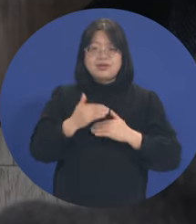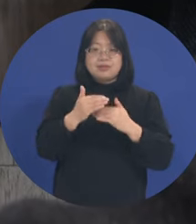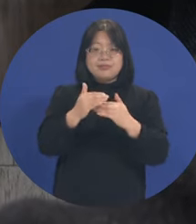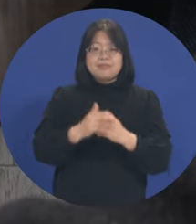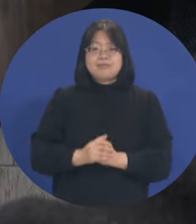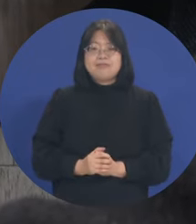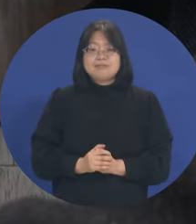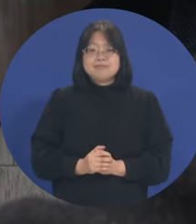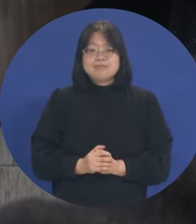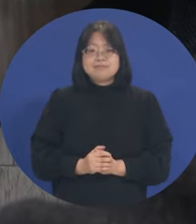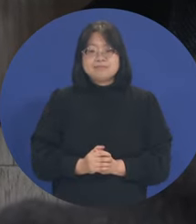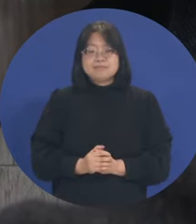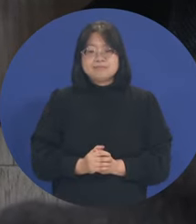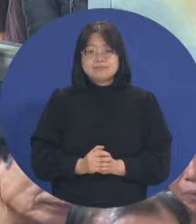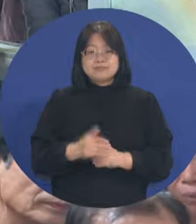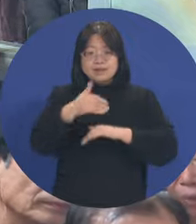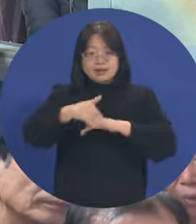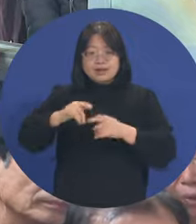사업운영자지정을진행하기전에신규투자에대한타당성조사와같은행정절차를완료할것입니다.